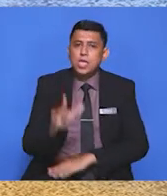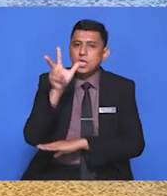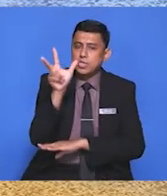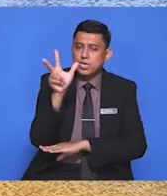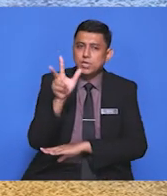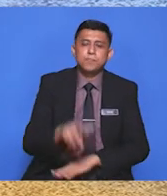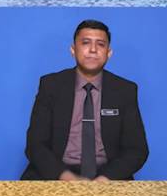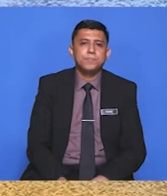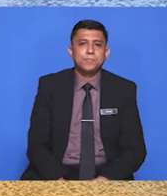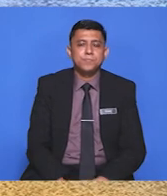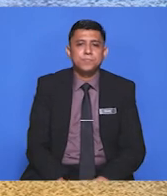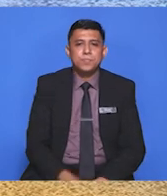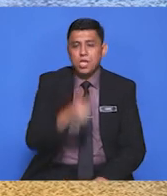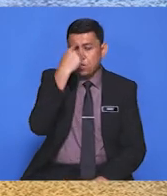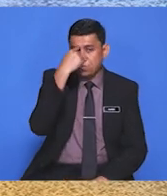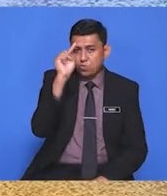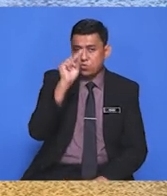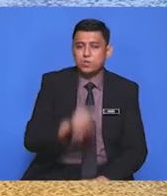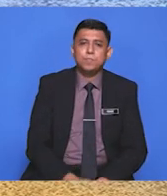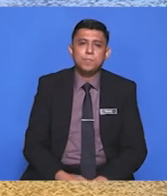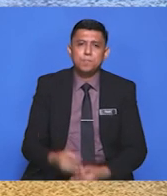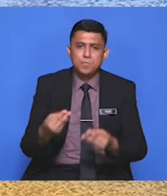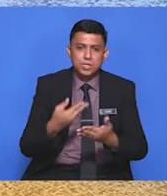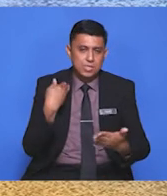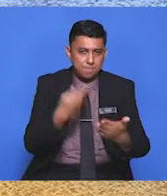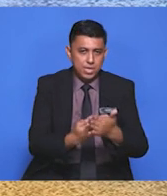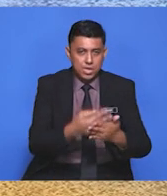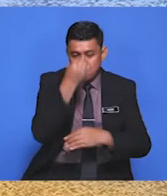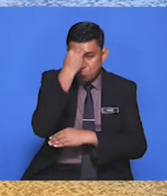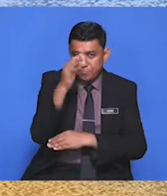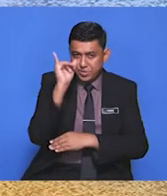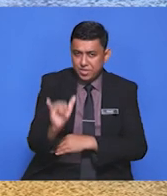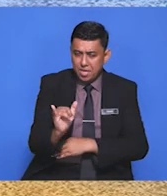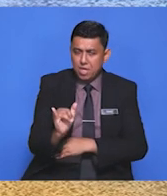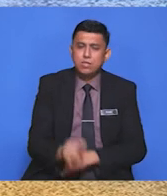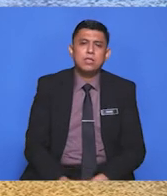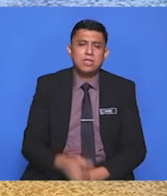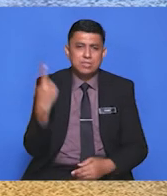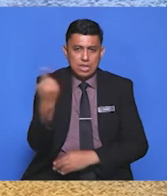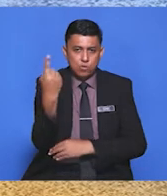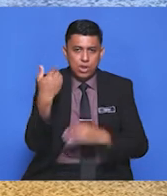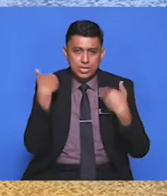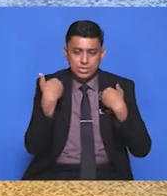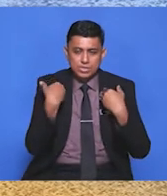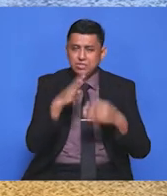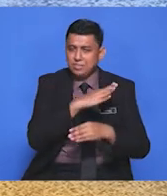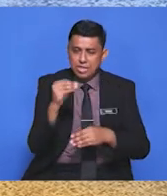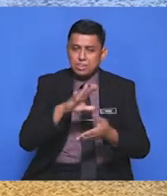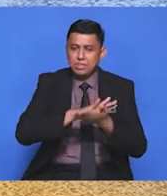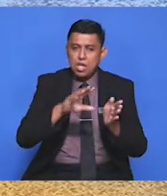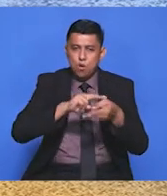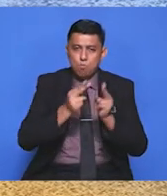ketiga, untuk menyampaikan maklumat yang konsisten, tidak berubah